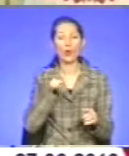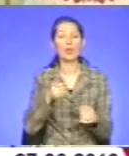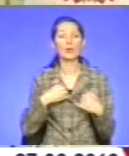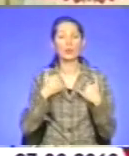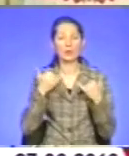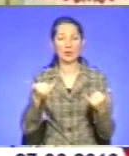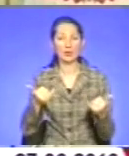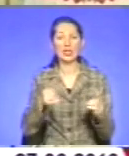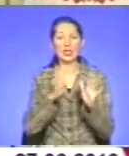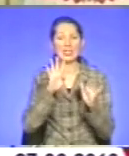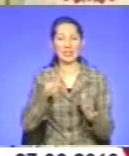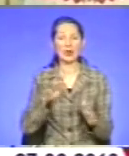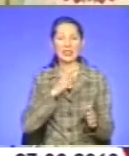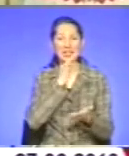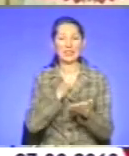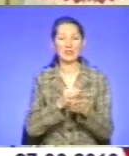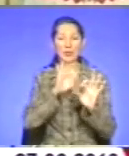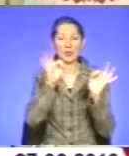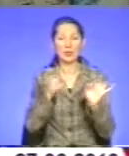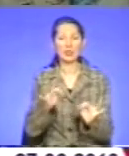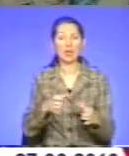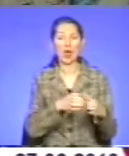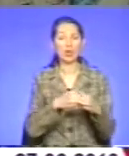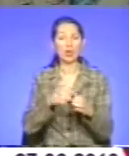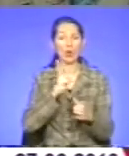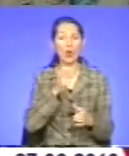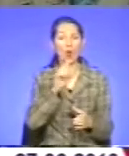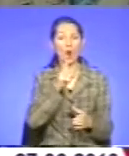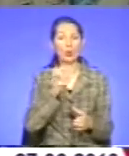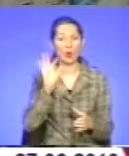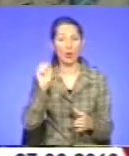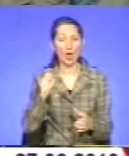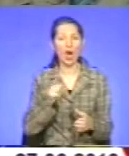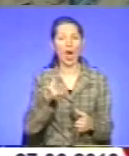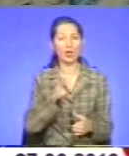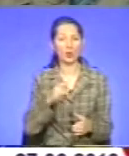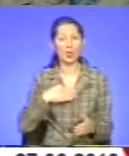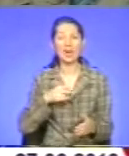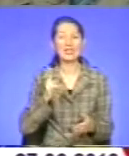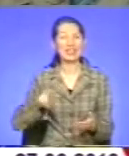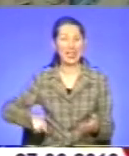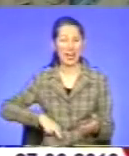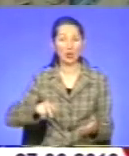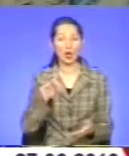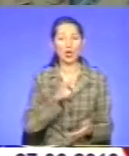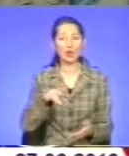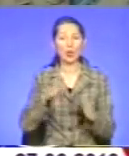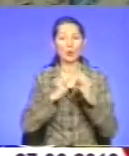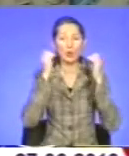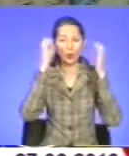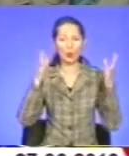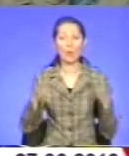звіт мистецьких колективів Козівського району. Я як директор районного будинку культури підсумовую усю творчу